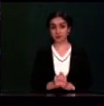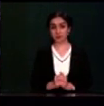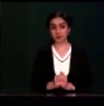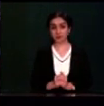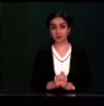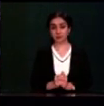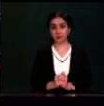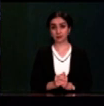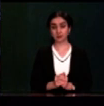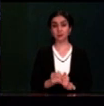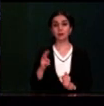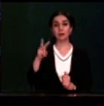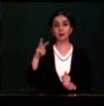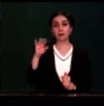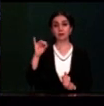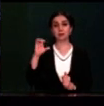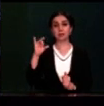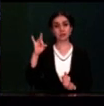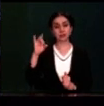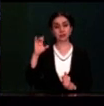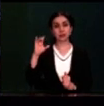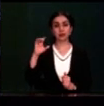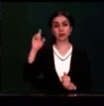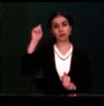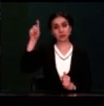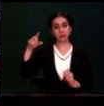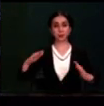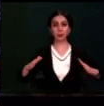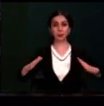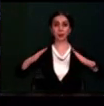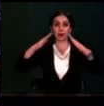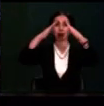Misr ehromlaridagi piramidada ham biz hozirgina